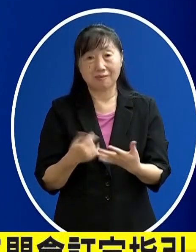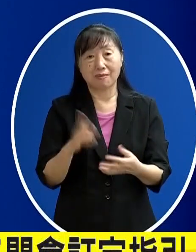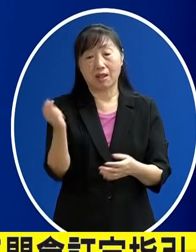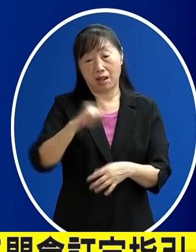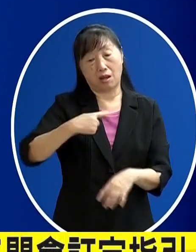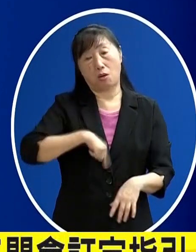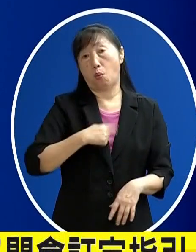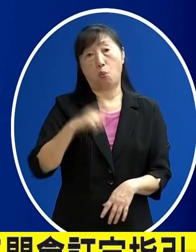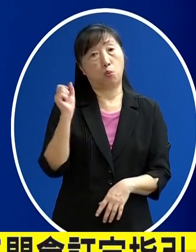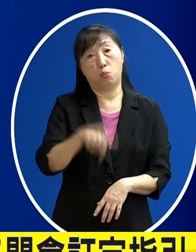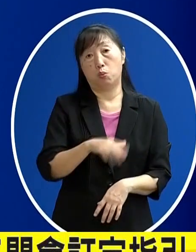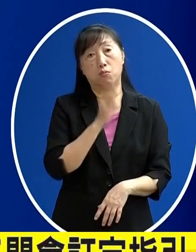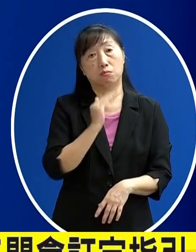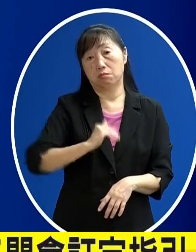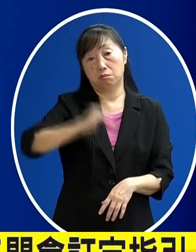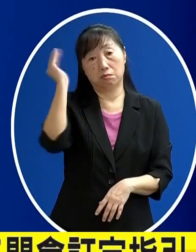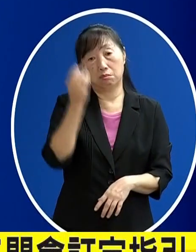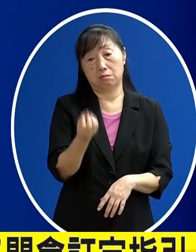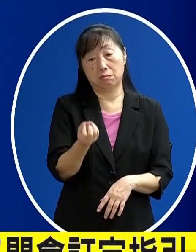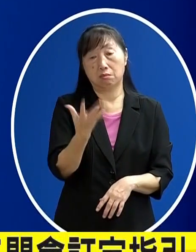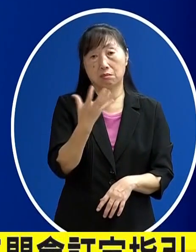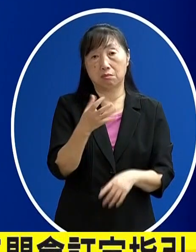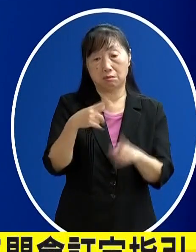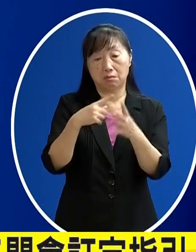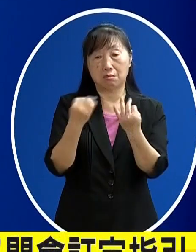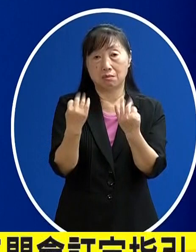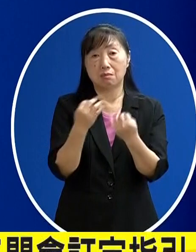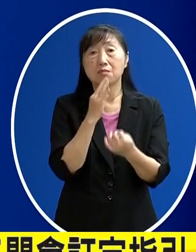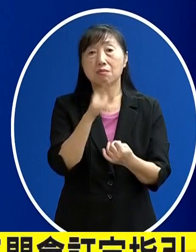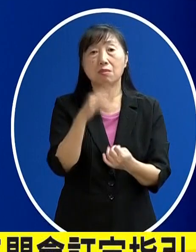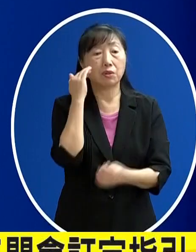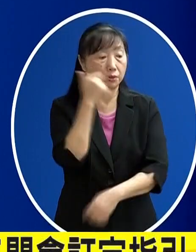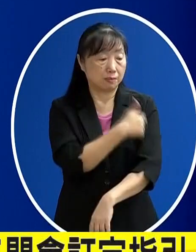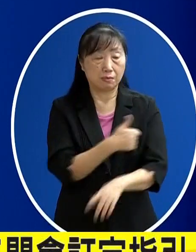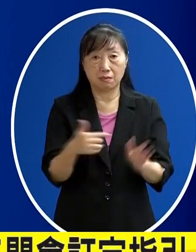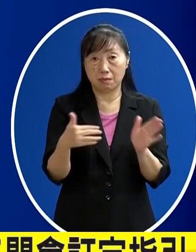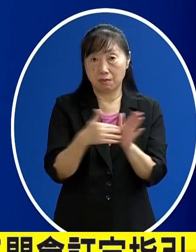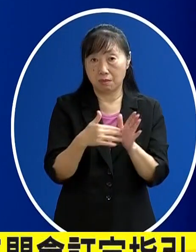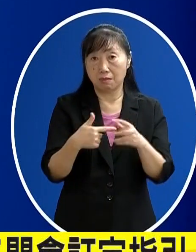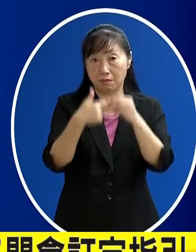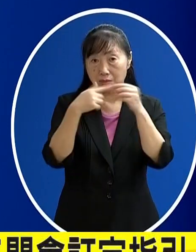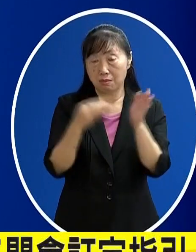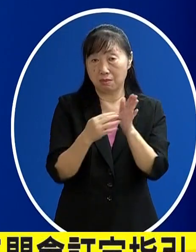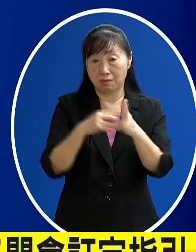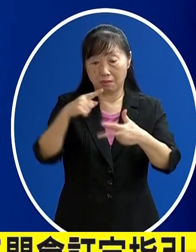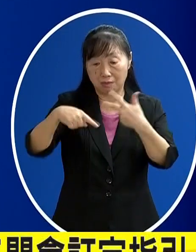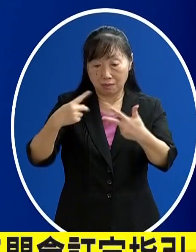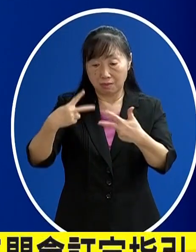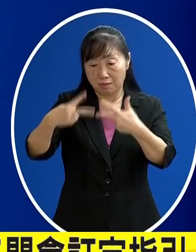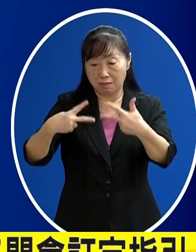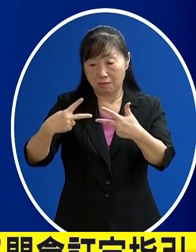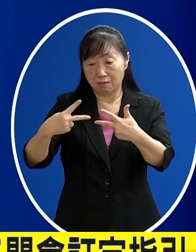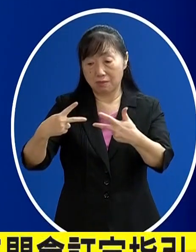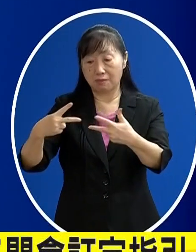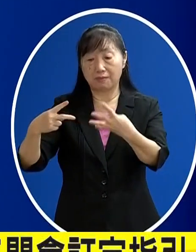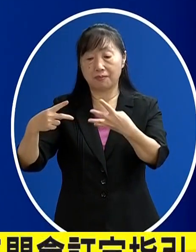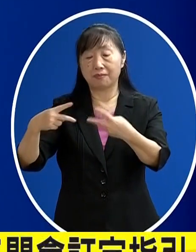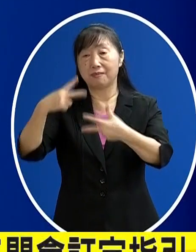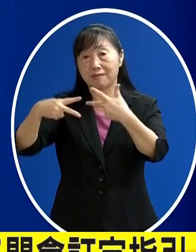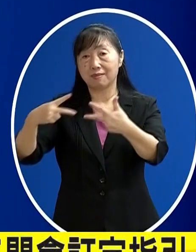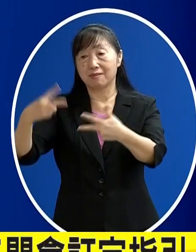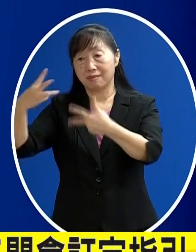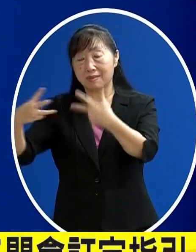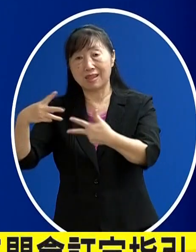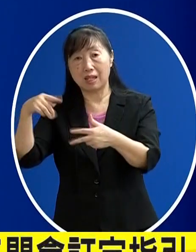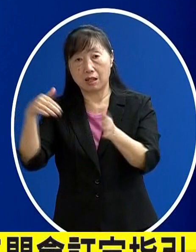产生抗体是很快又很高的哈。但是如果你是在打完第一剂之后，比如说第二个礼拜到第三个礼拜还没有去打第